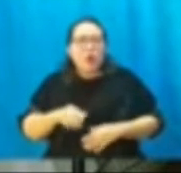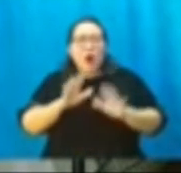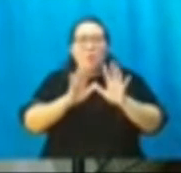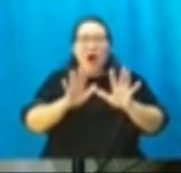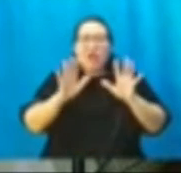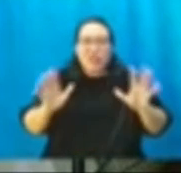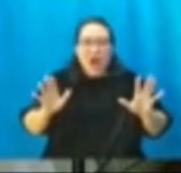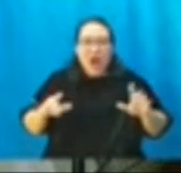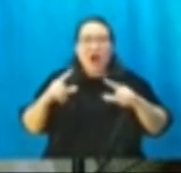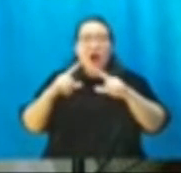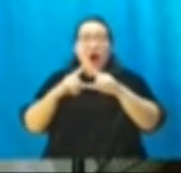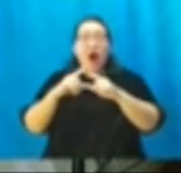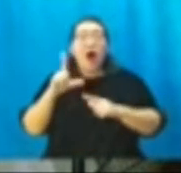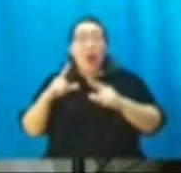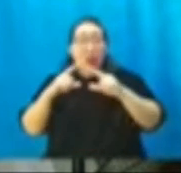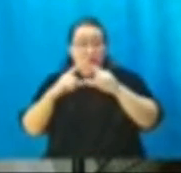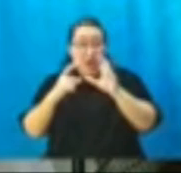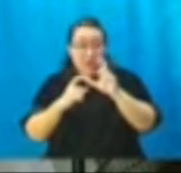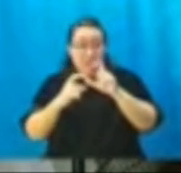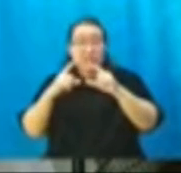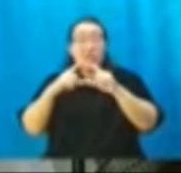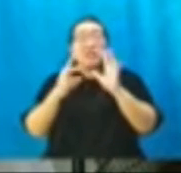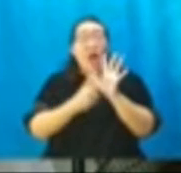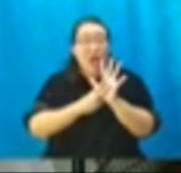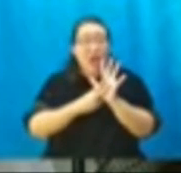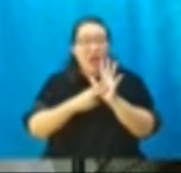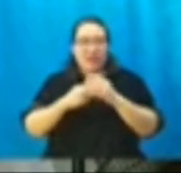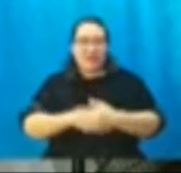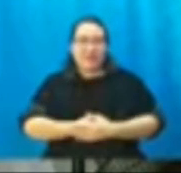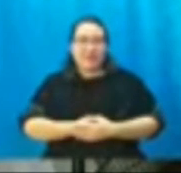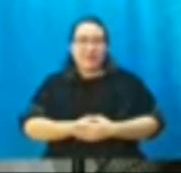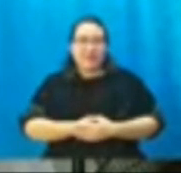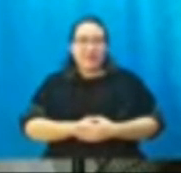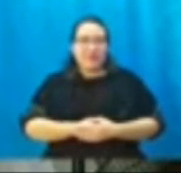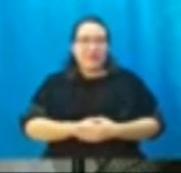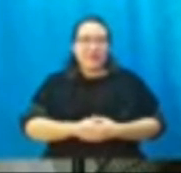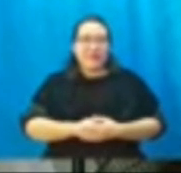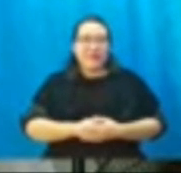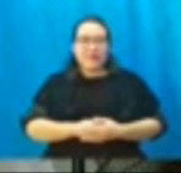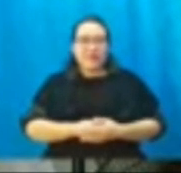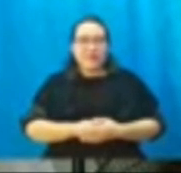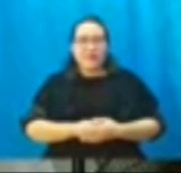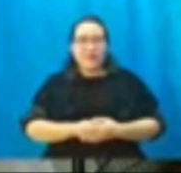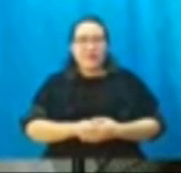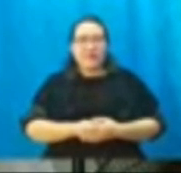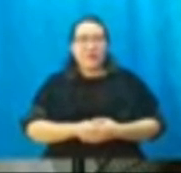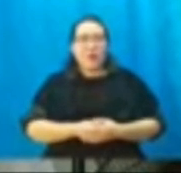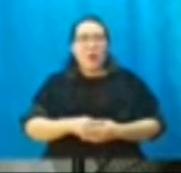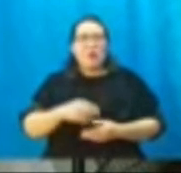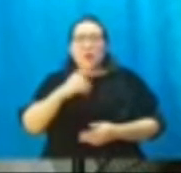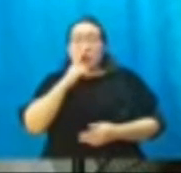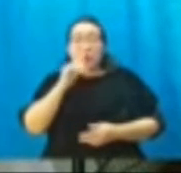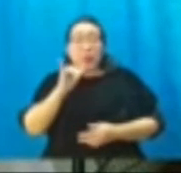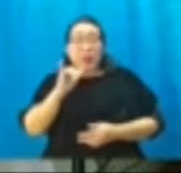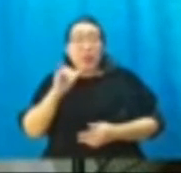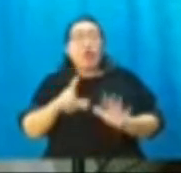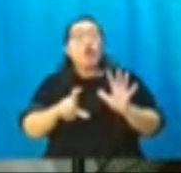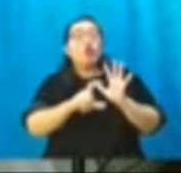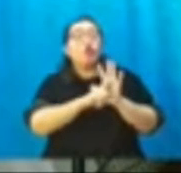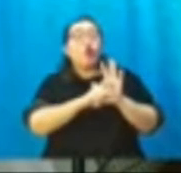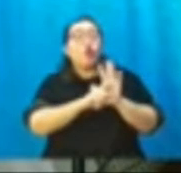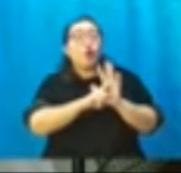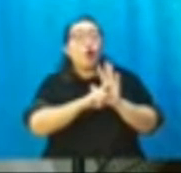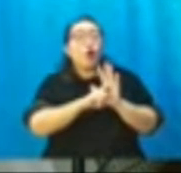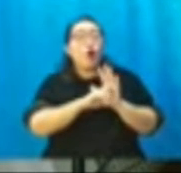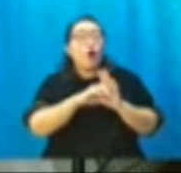Hai baik yang paling rohani sampai yang paling jasmani seperti contoh-contoh diatas tadi